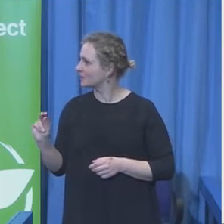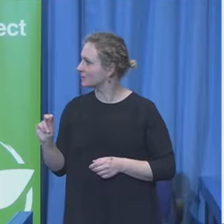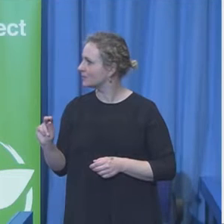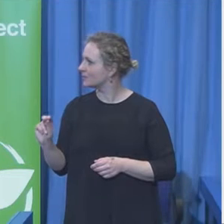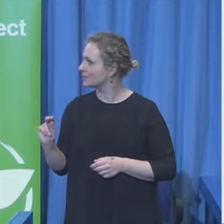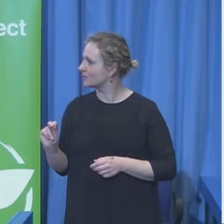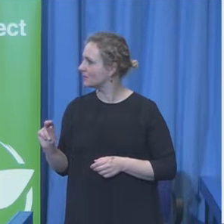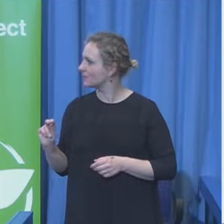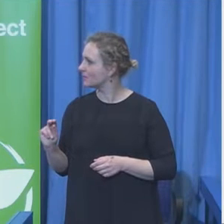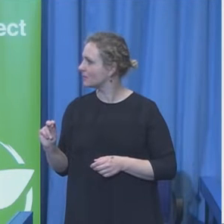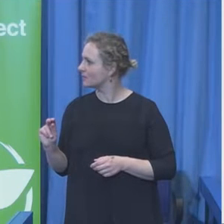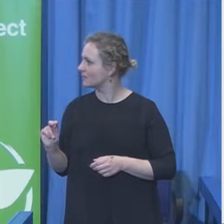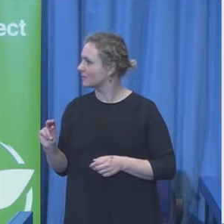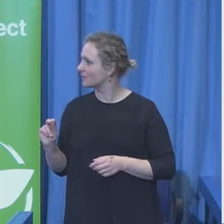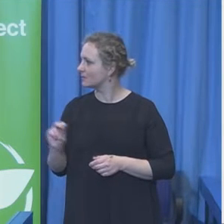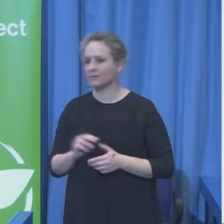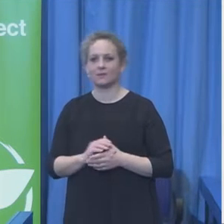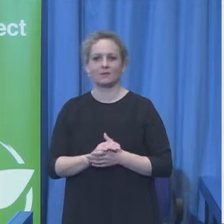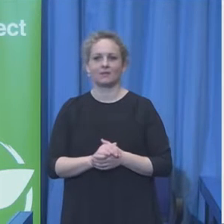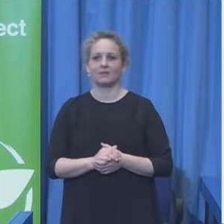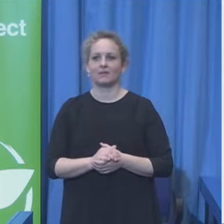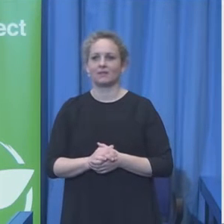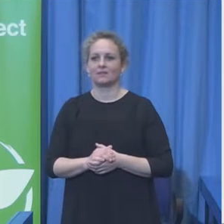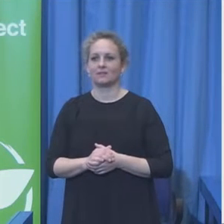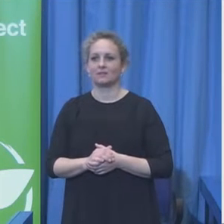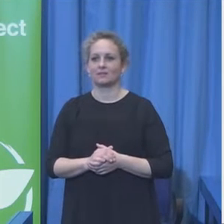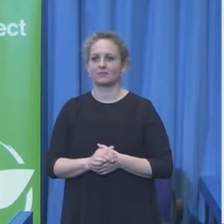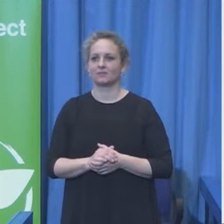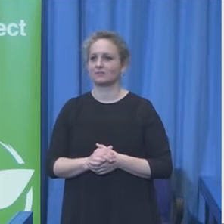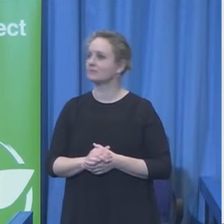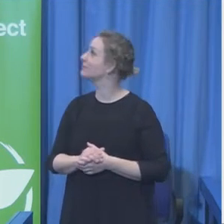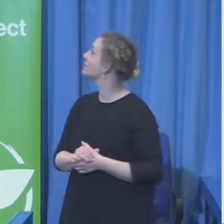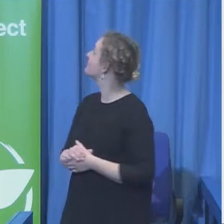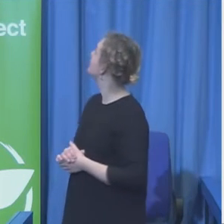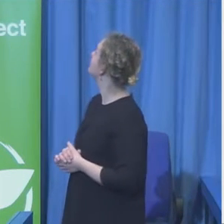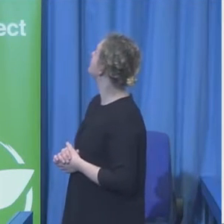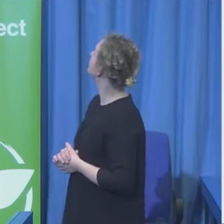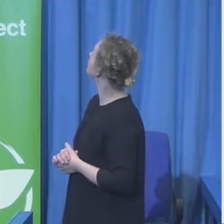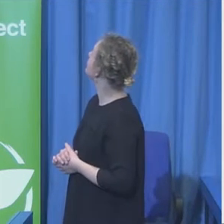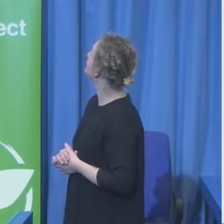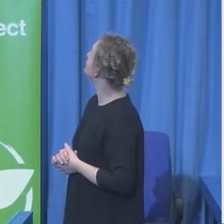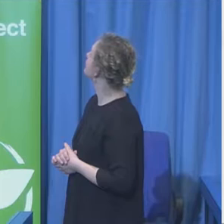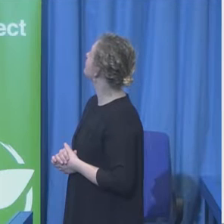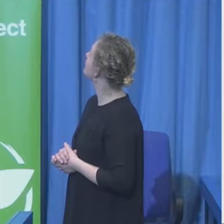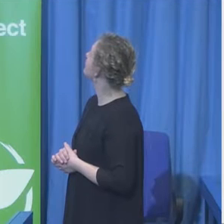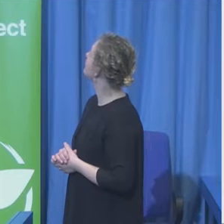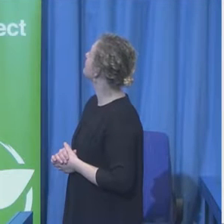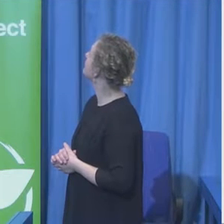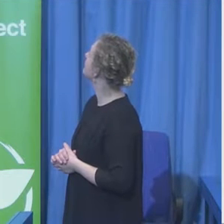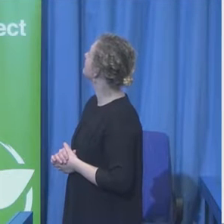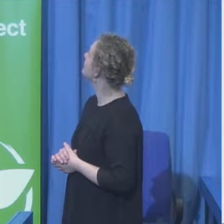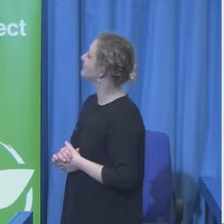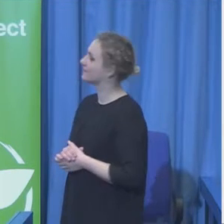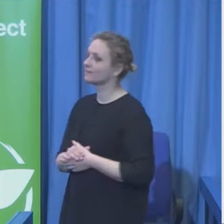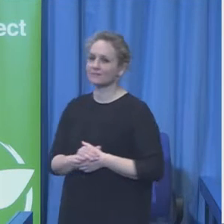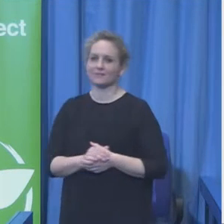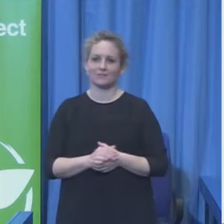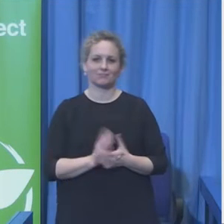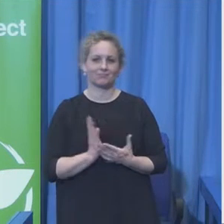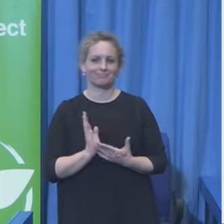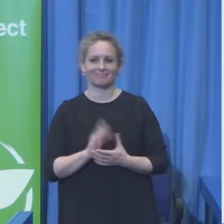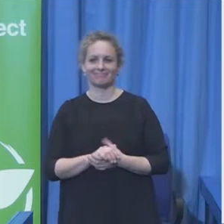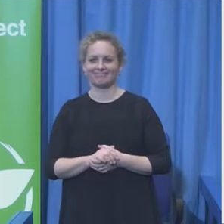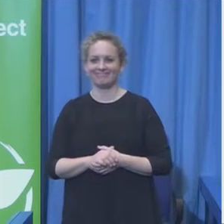życia. Orzeka się o niezdolności do pracy. Ja również mam orzeczenie